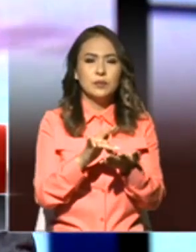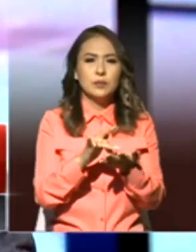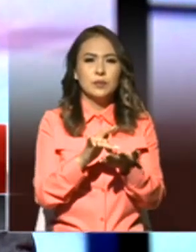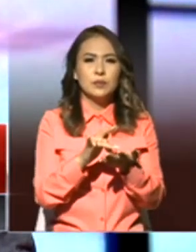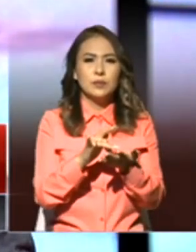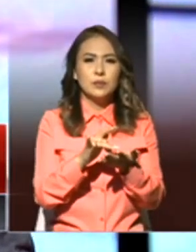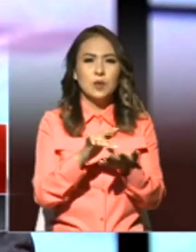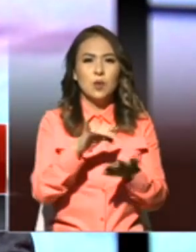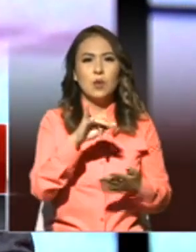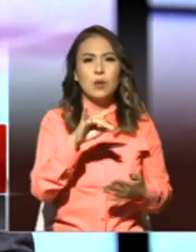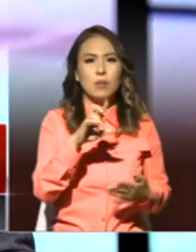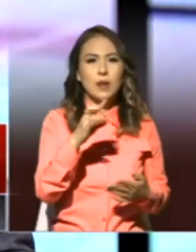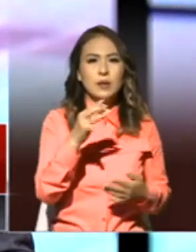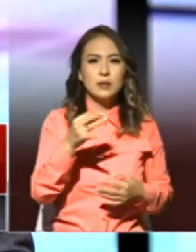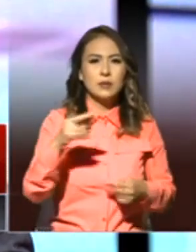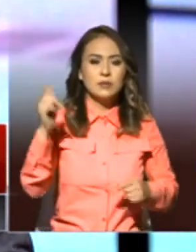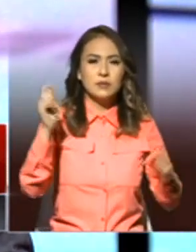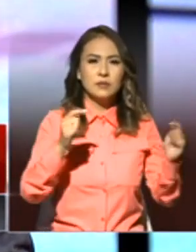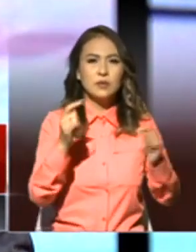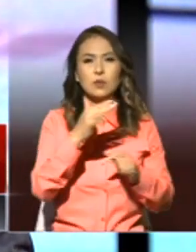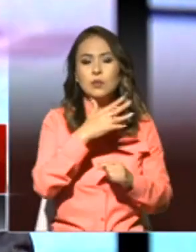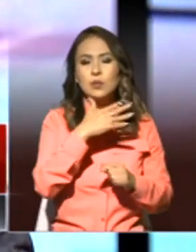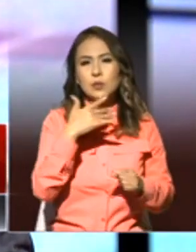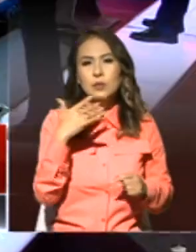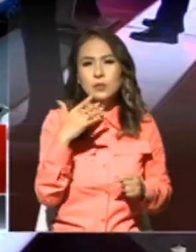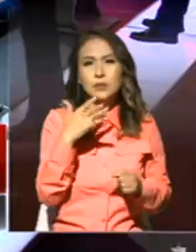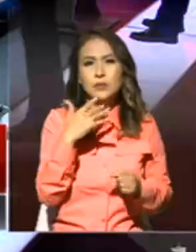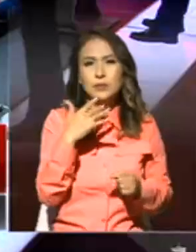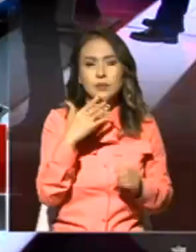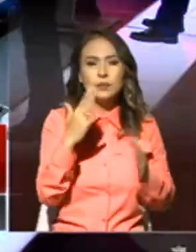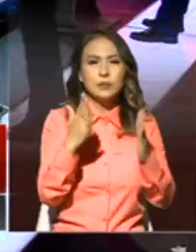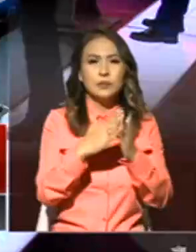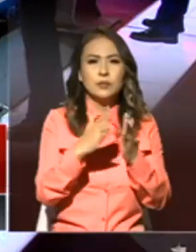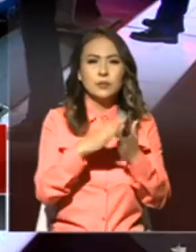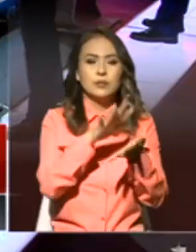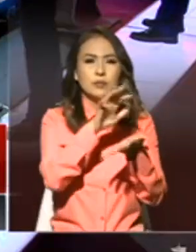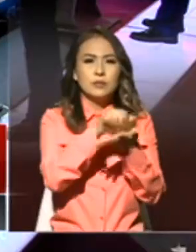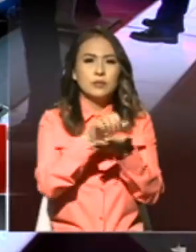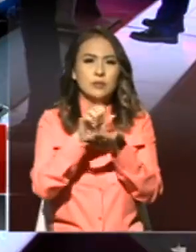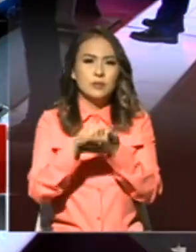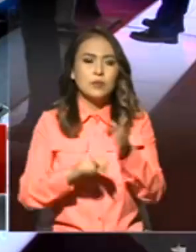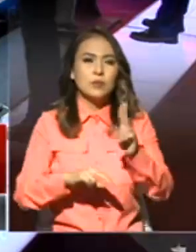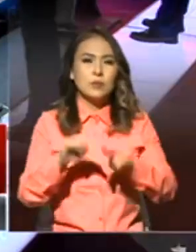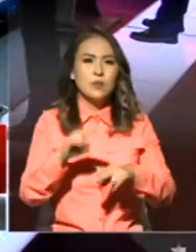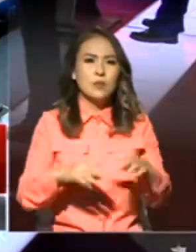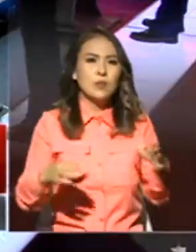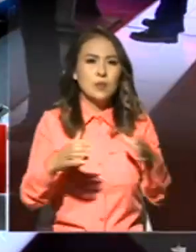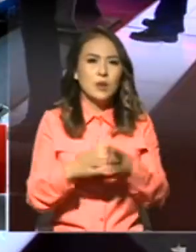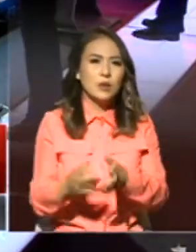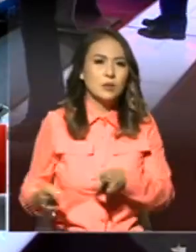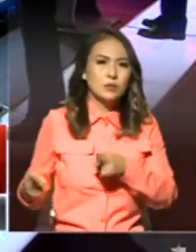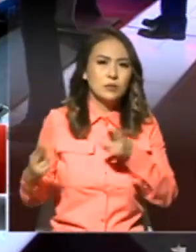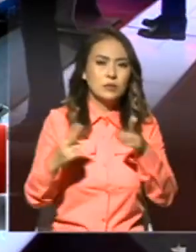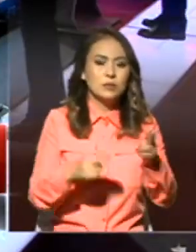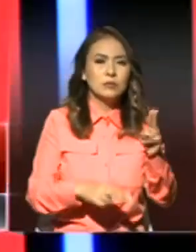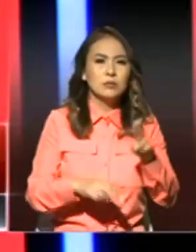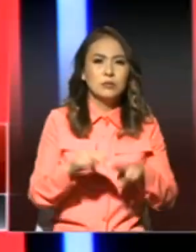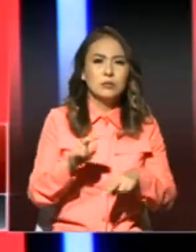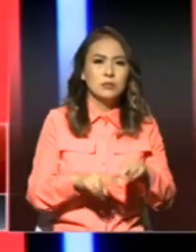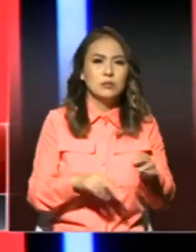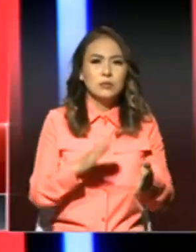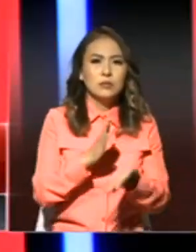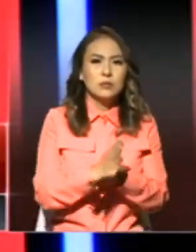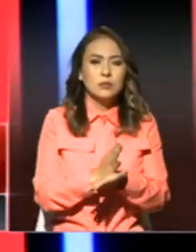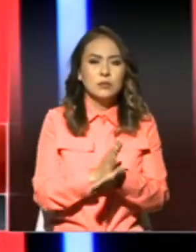мегаполистерде урбанизацияның деңгейі жыл санап өсіп келеді, үйге деген сұраныс бар, құрылыс компаниялары сол жаққа барып салатын салып жатыр,